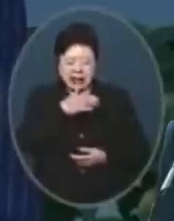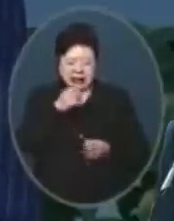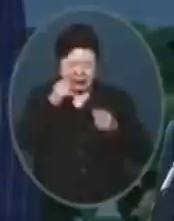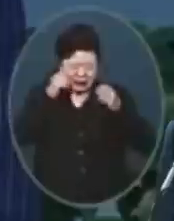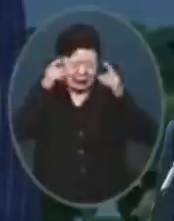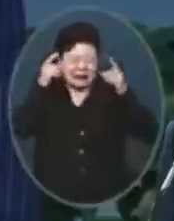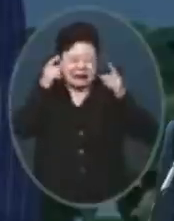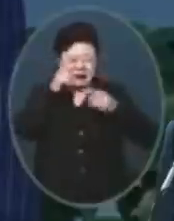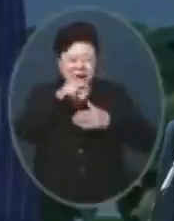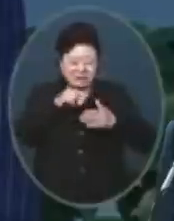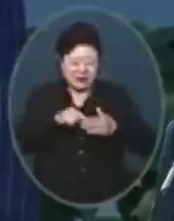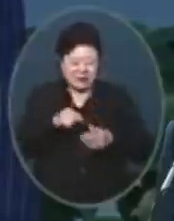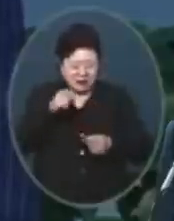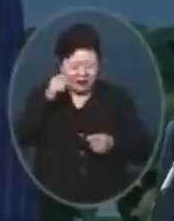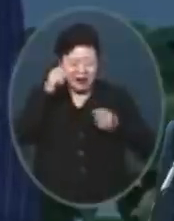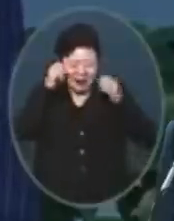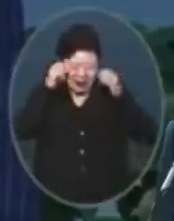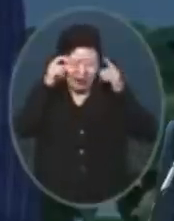마음의 큰 변화를